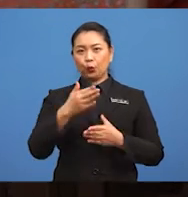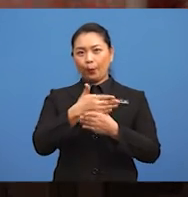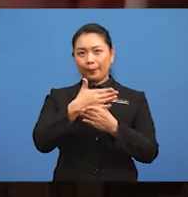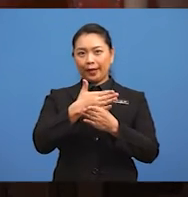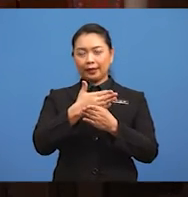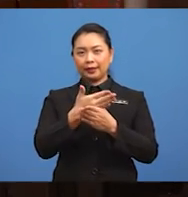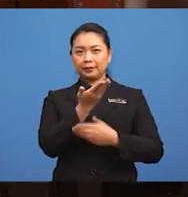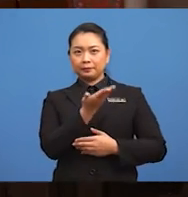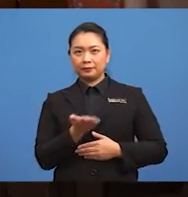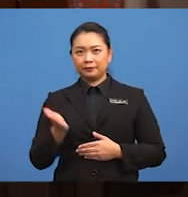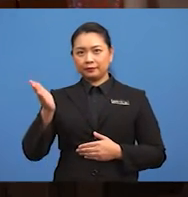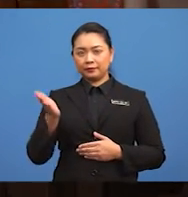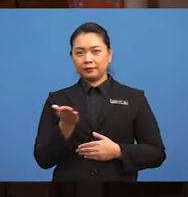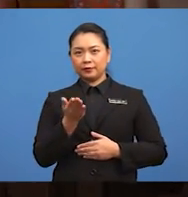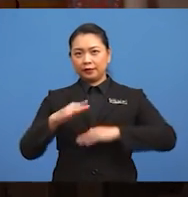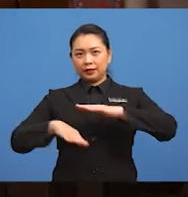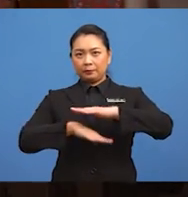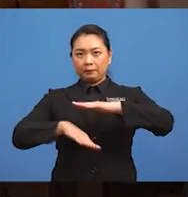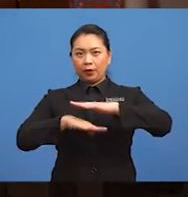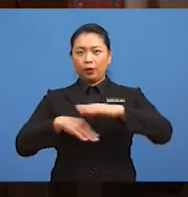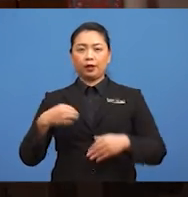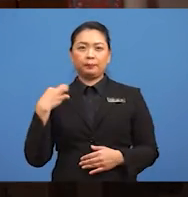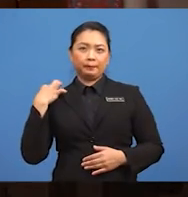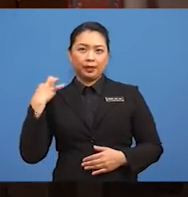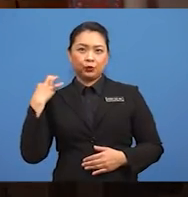Untuk bahagian kelepek melengkung di hujung baju,